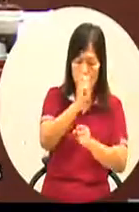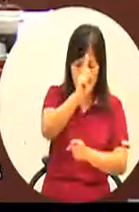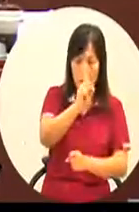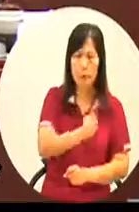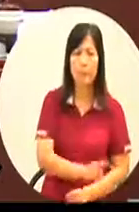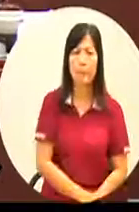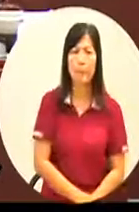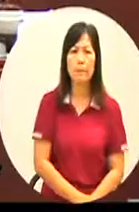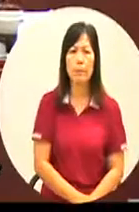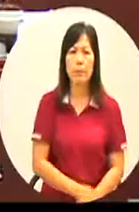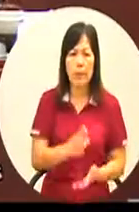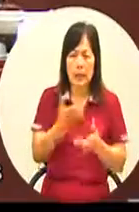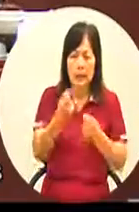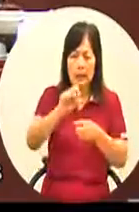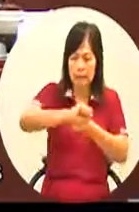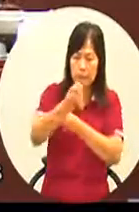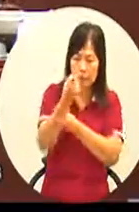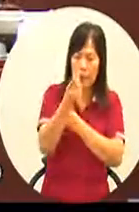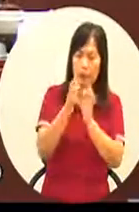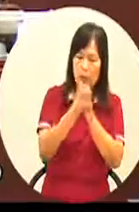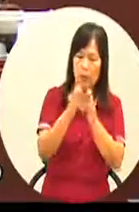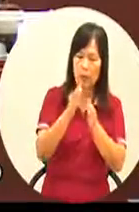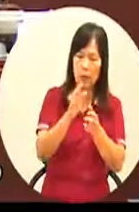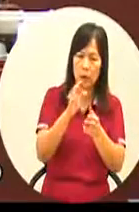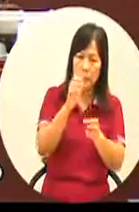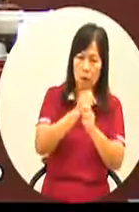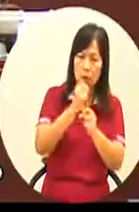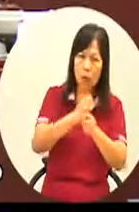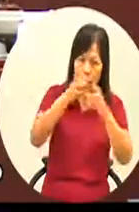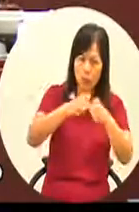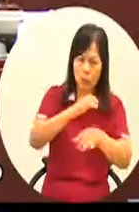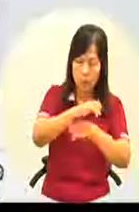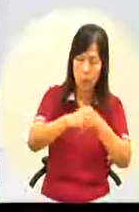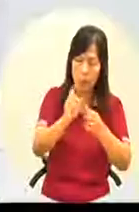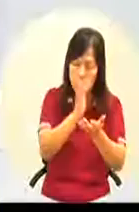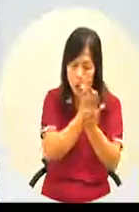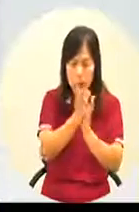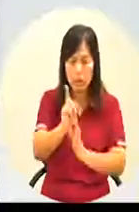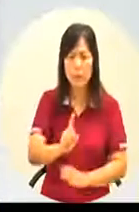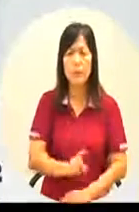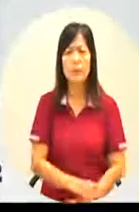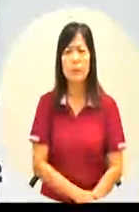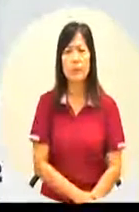所以我想我们会加强在这方面的一些作为跟措施。以上。